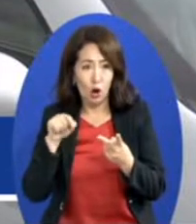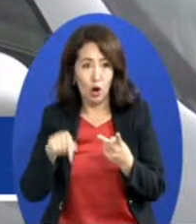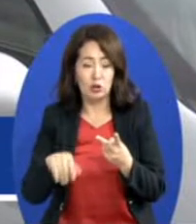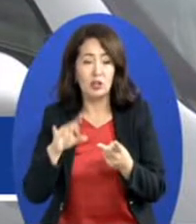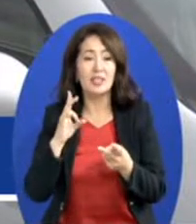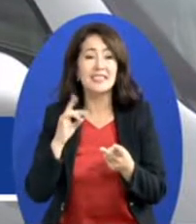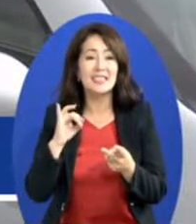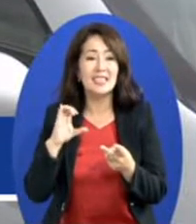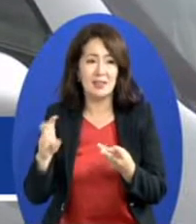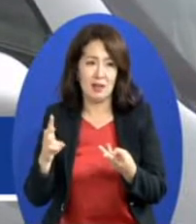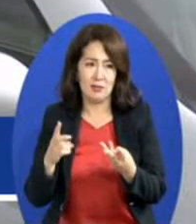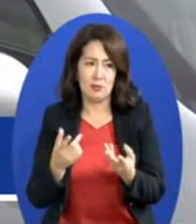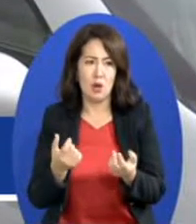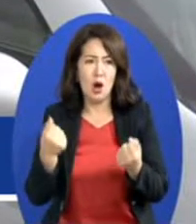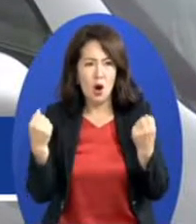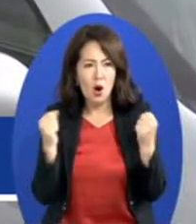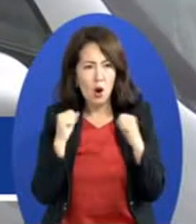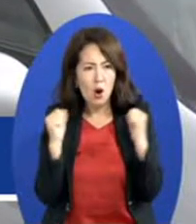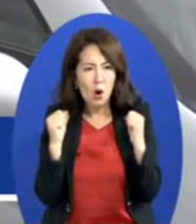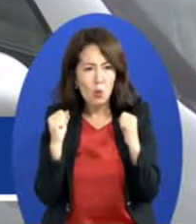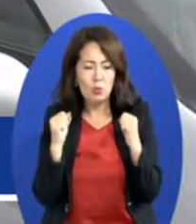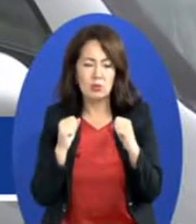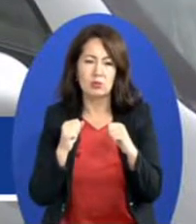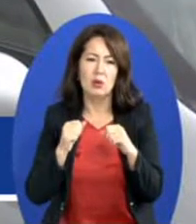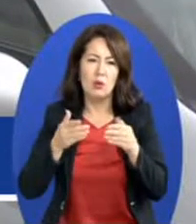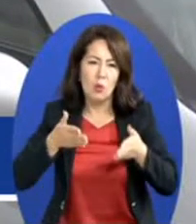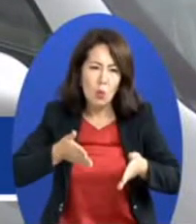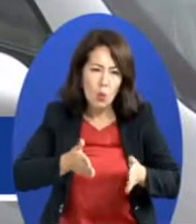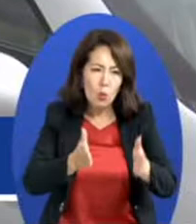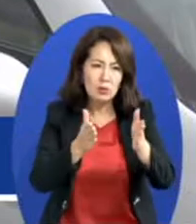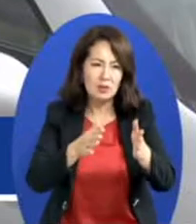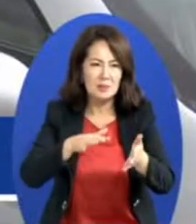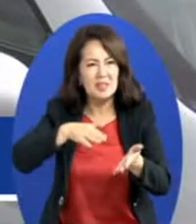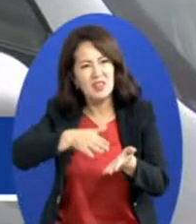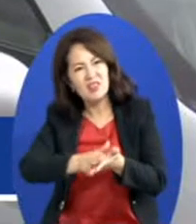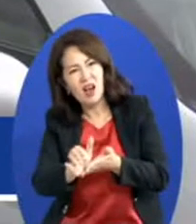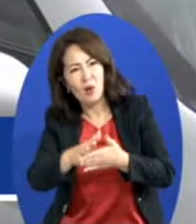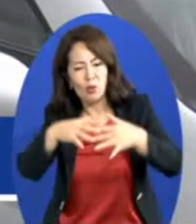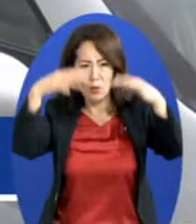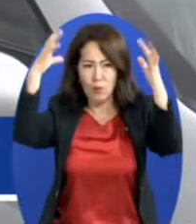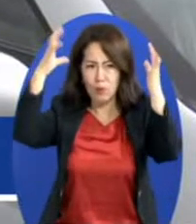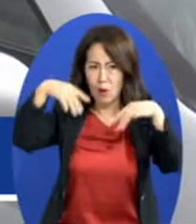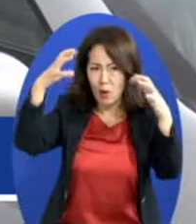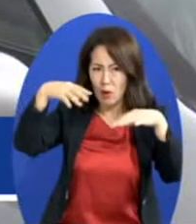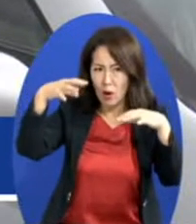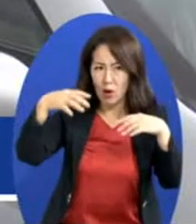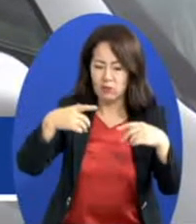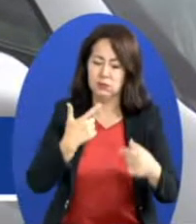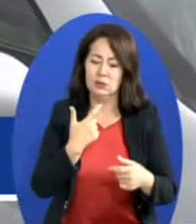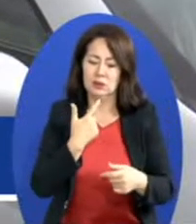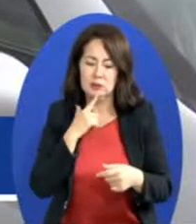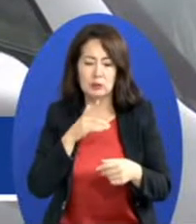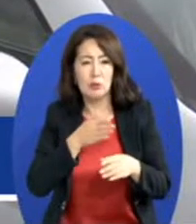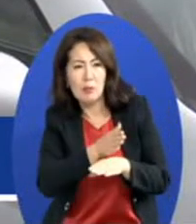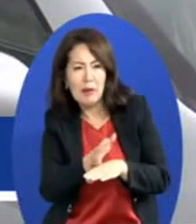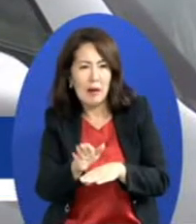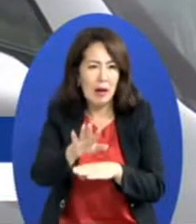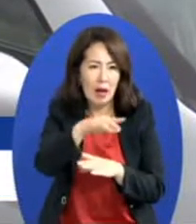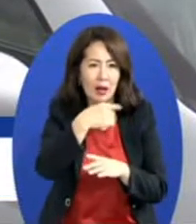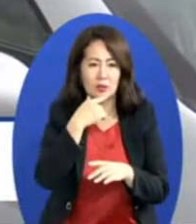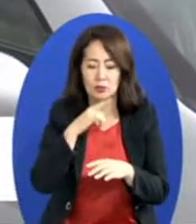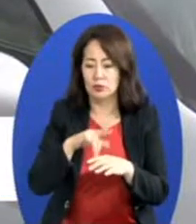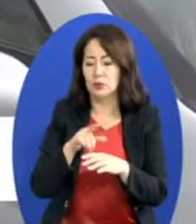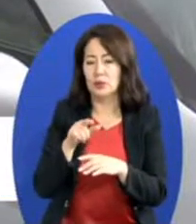Мэдээж өвлийн тэгэл гудам шавартай тэгэл бороотой янз янзын үйлдэл өргөдө туулах чадвартай машин одоо гудам